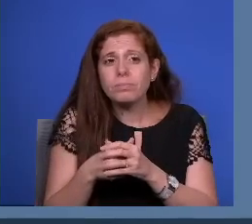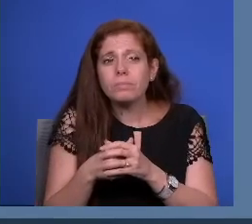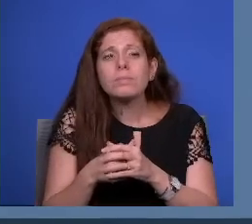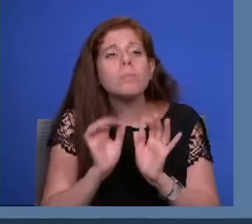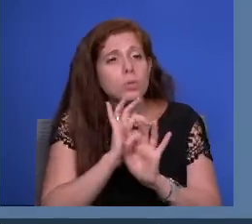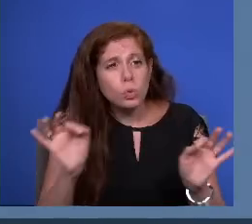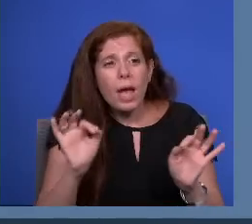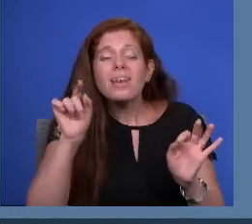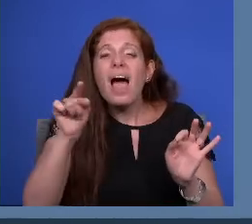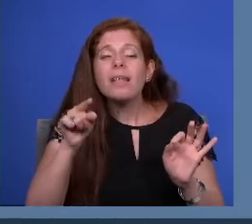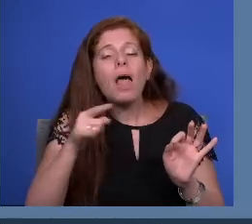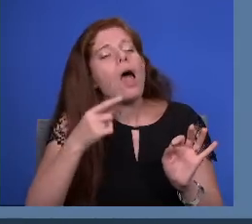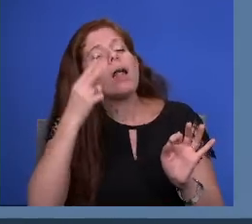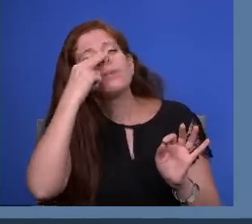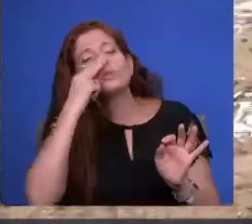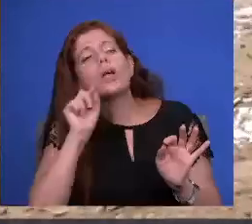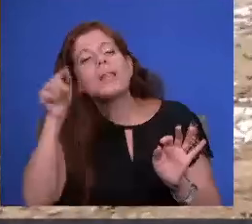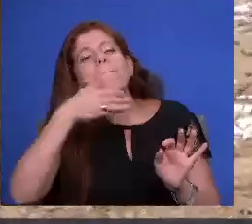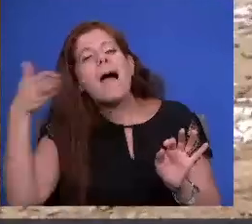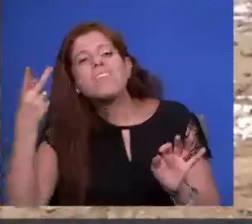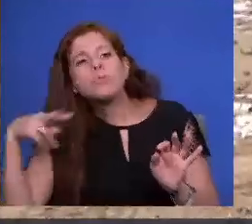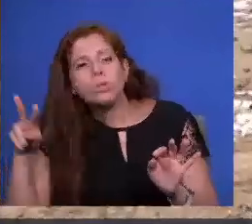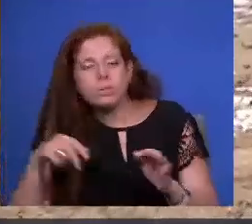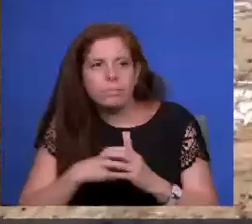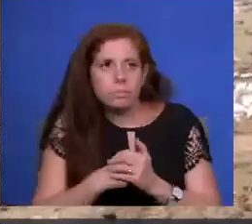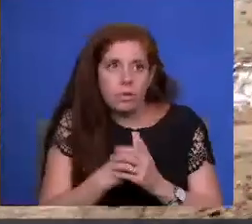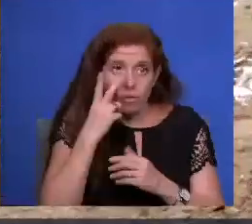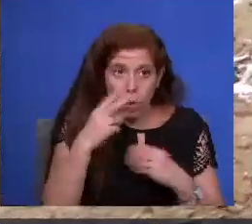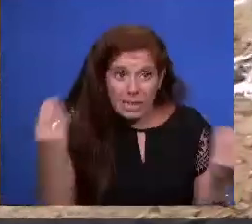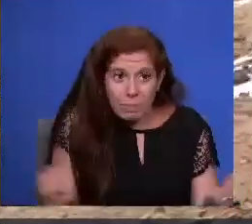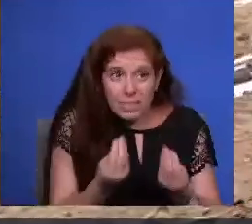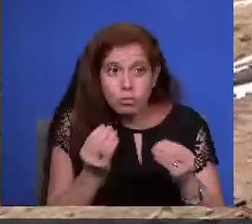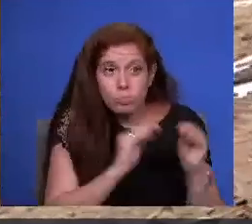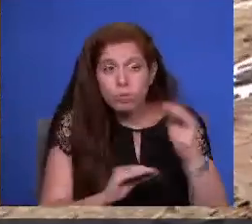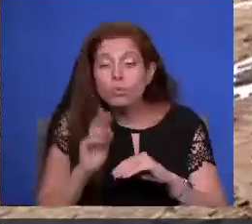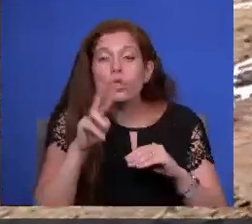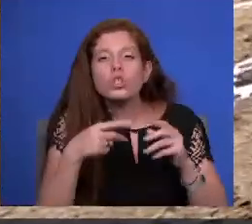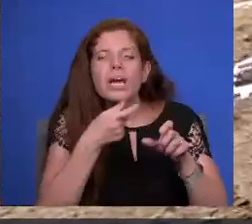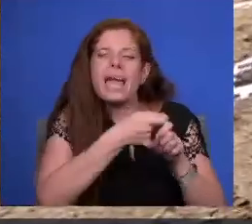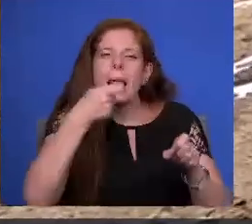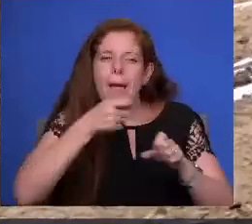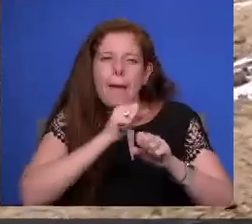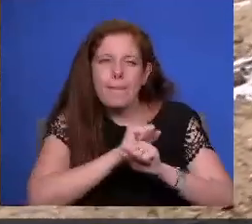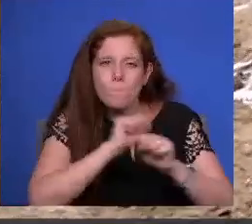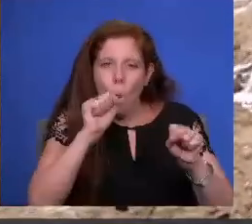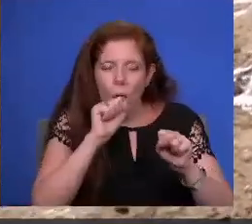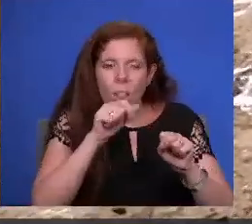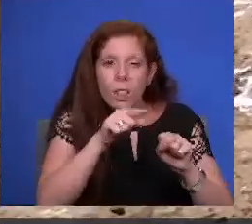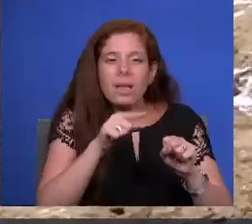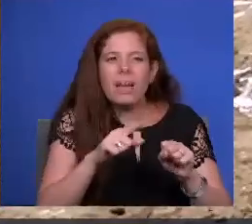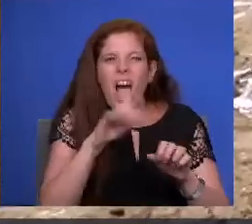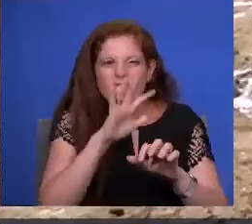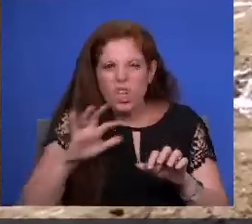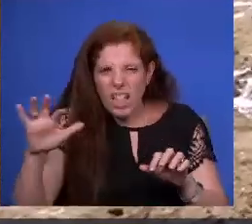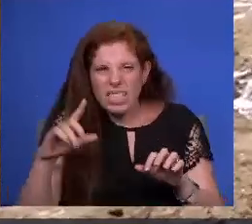אתה מושך מערבה כמה שיותר. אפשר לראות את האמצעים שבהם משתמשים המפגינים. יש כאן רימון עשן צהלי, שברור שהוא מוחזק